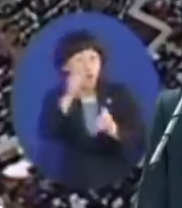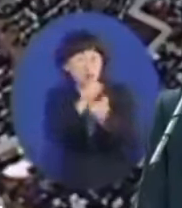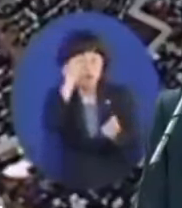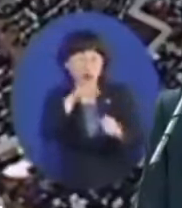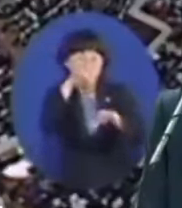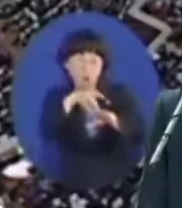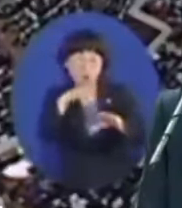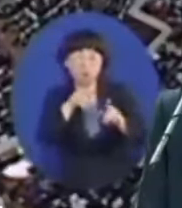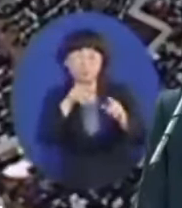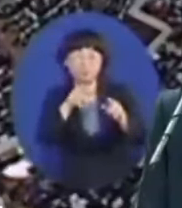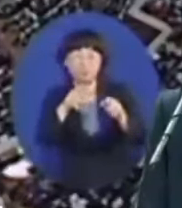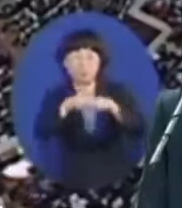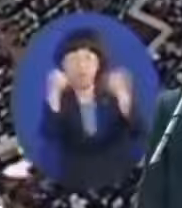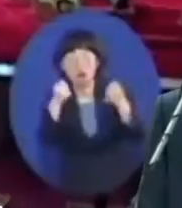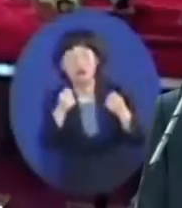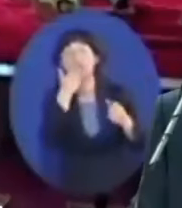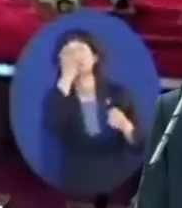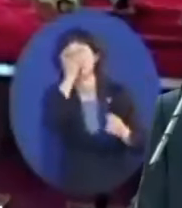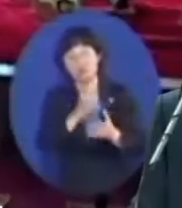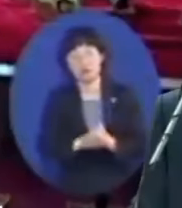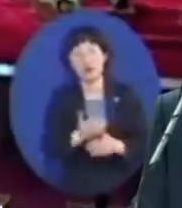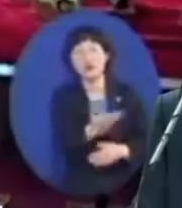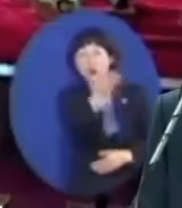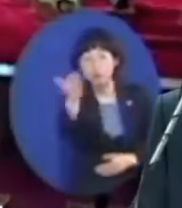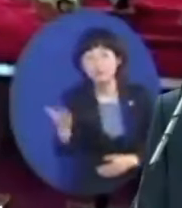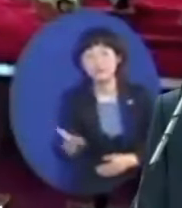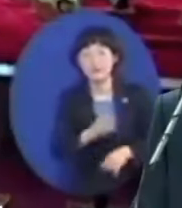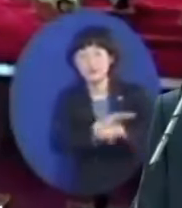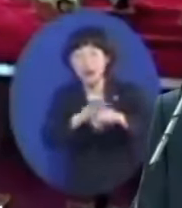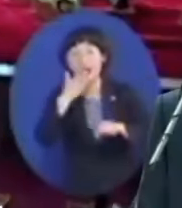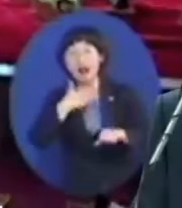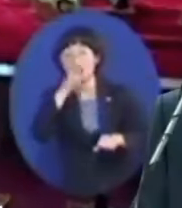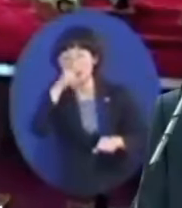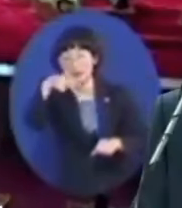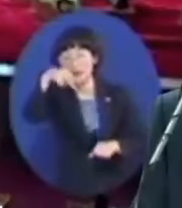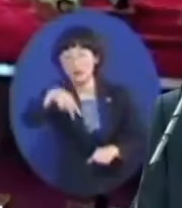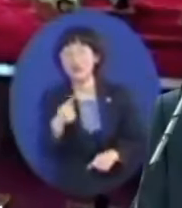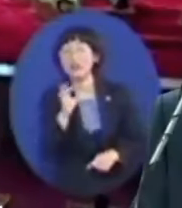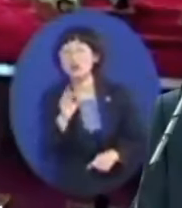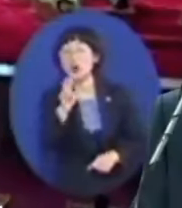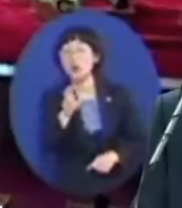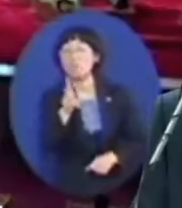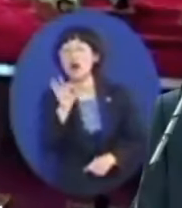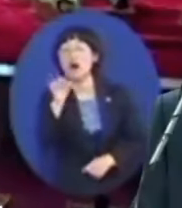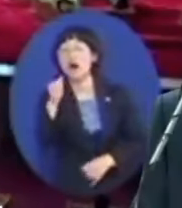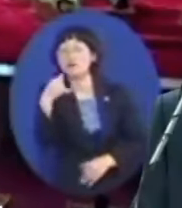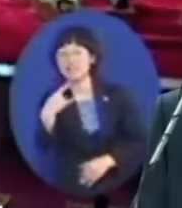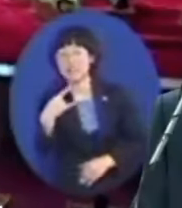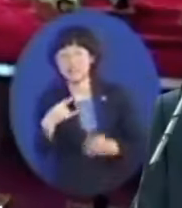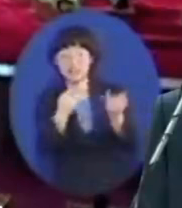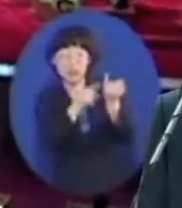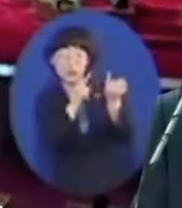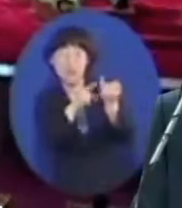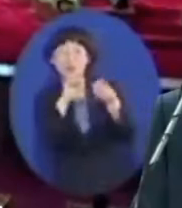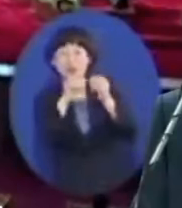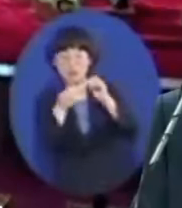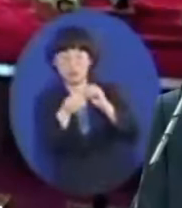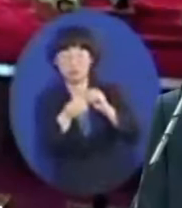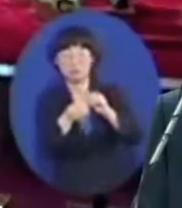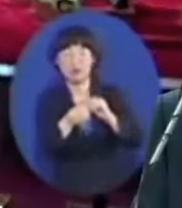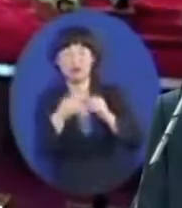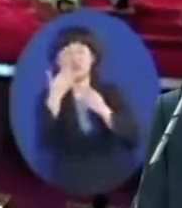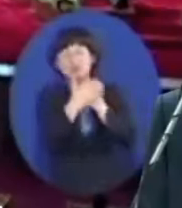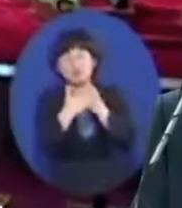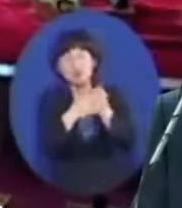것입니다. 여러분이 잘 아는 송명희 시인의 간증인 것입니다. 그는 은혜로운 시와 찬양을